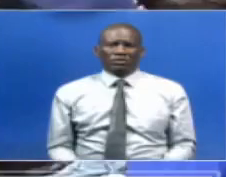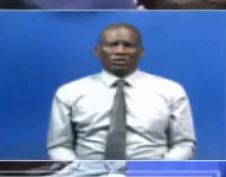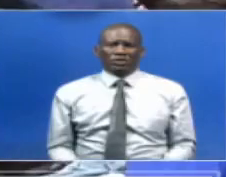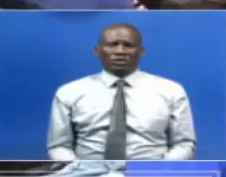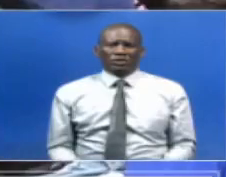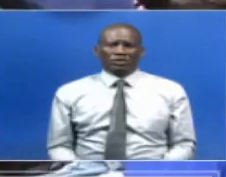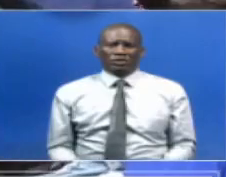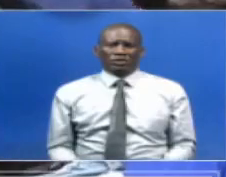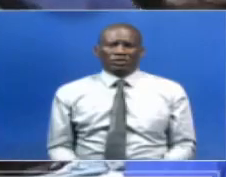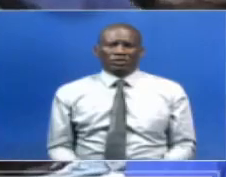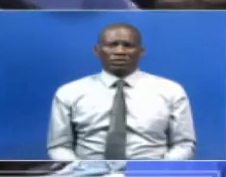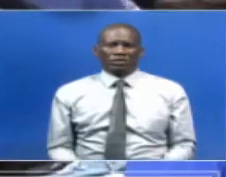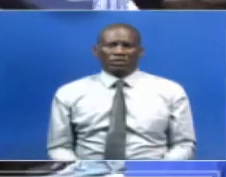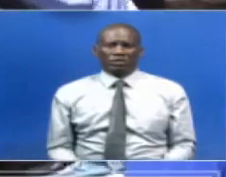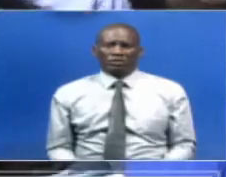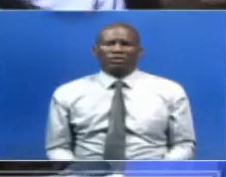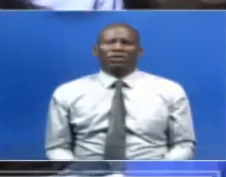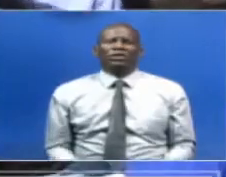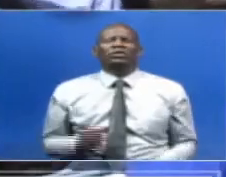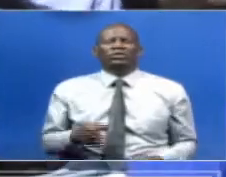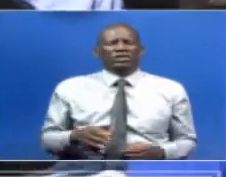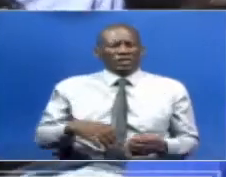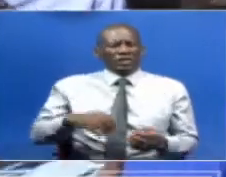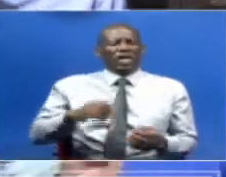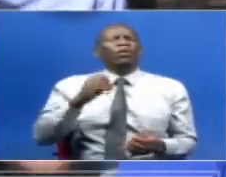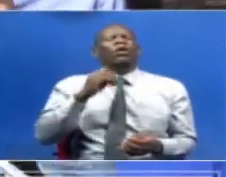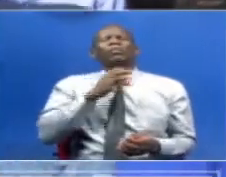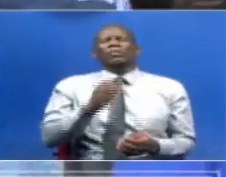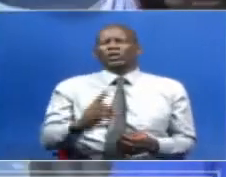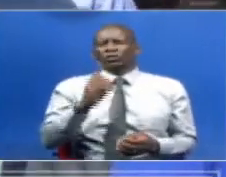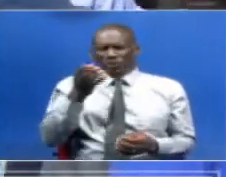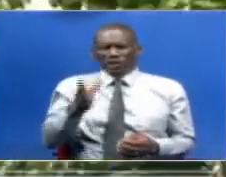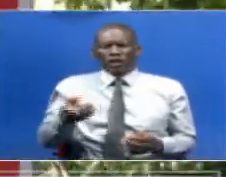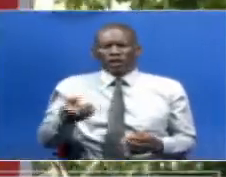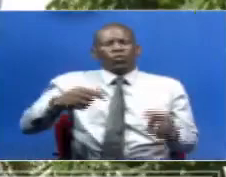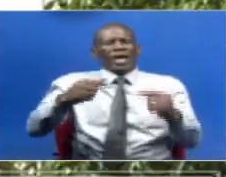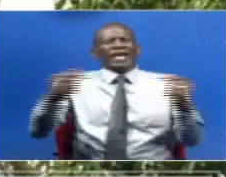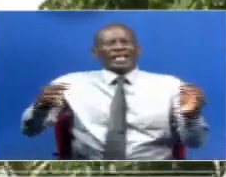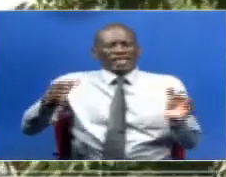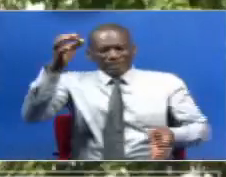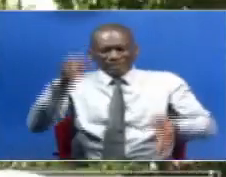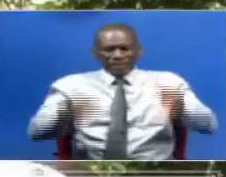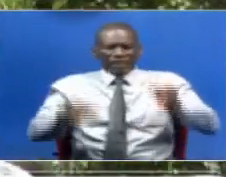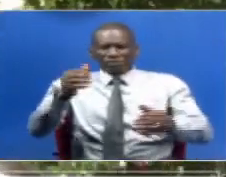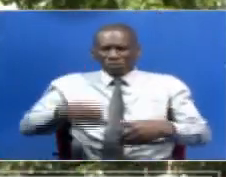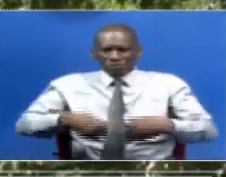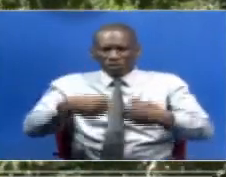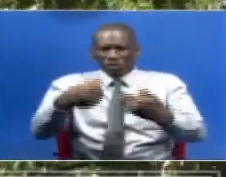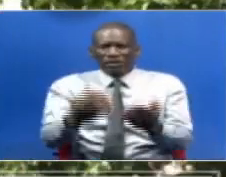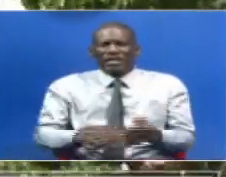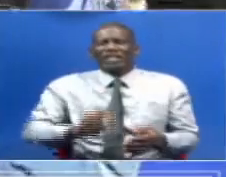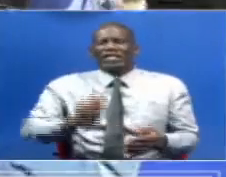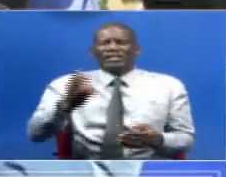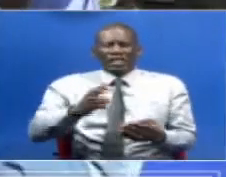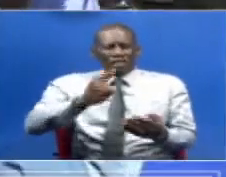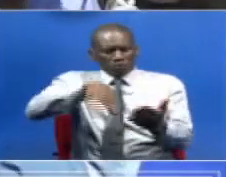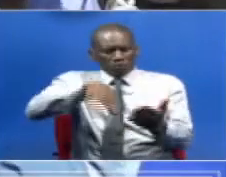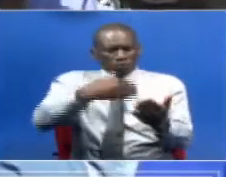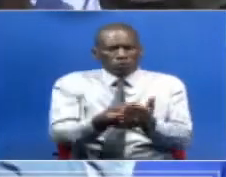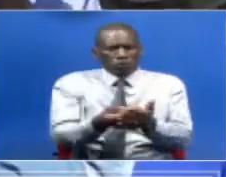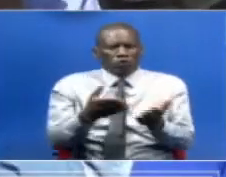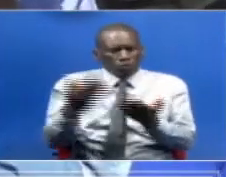The petition is only very simple that we are against the ruling that happened. The second petition today we brought it to the